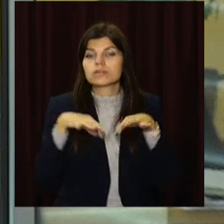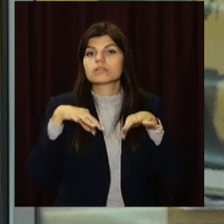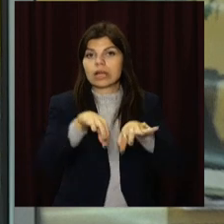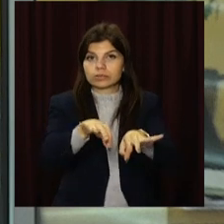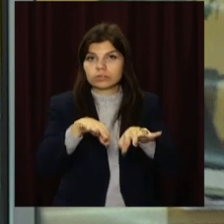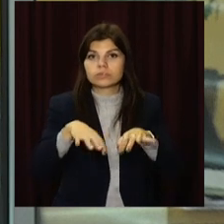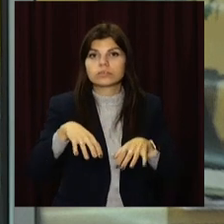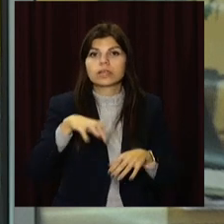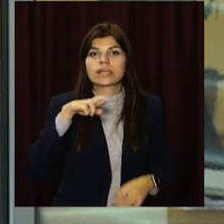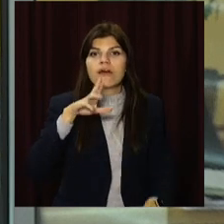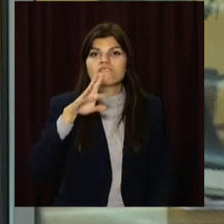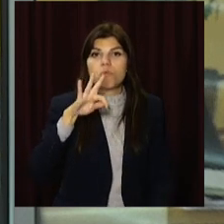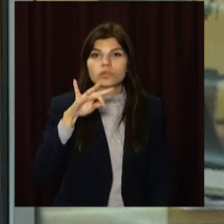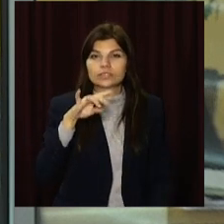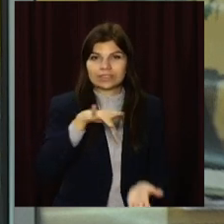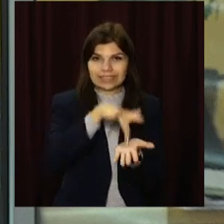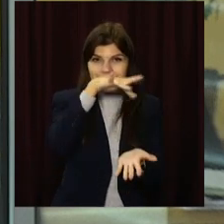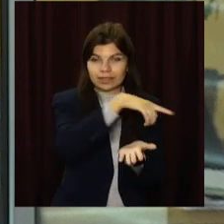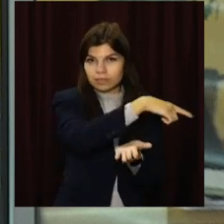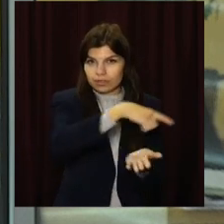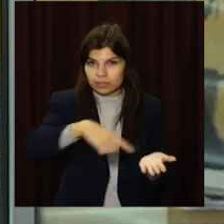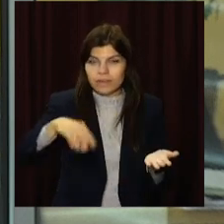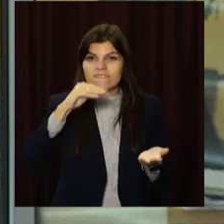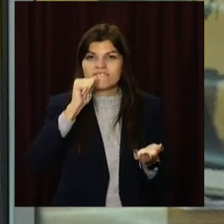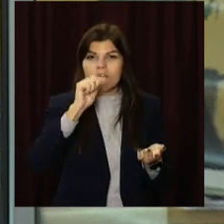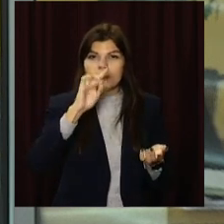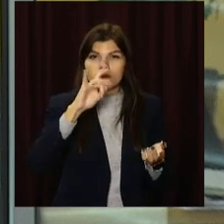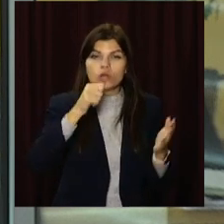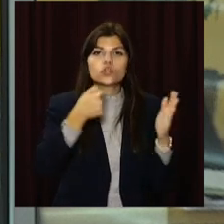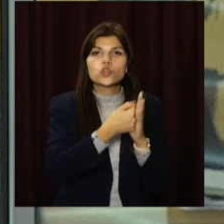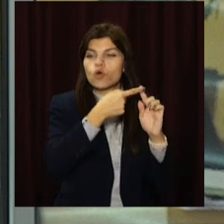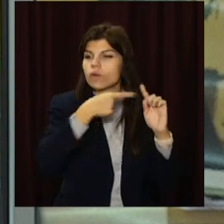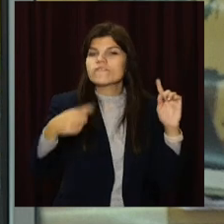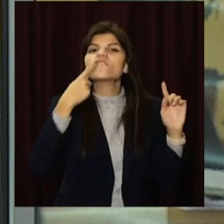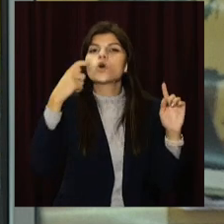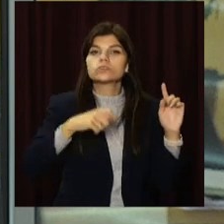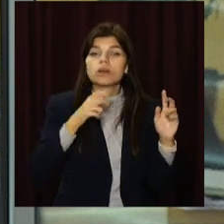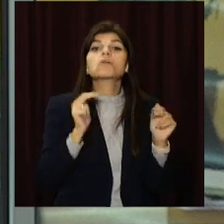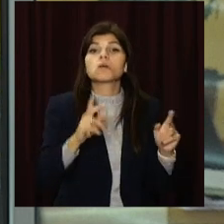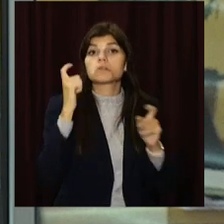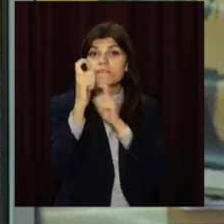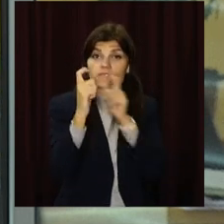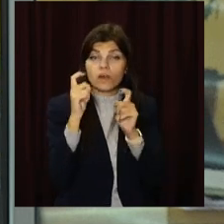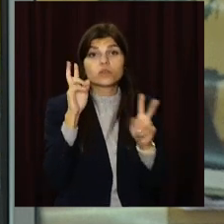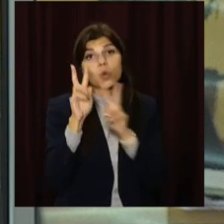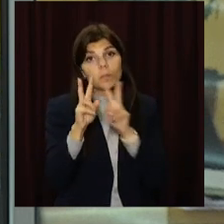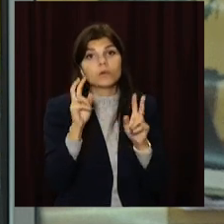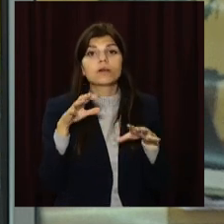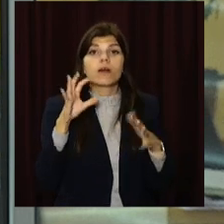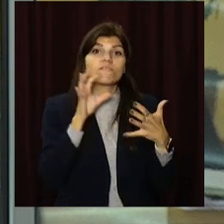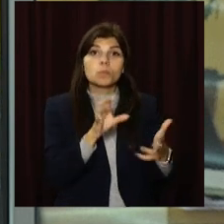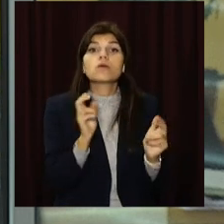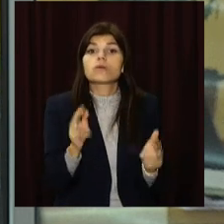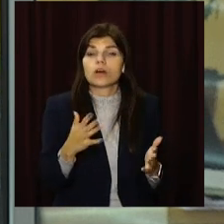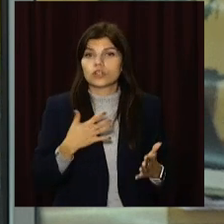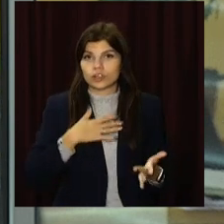транспорту проспектом Дмитра Яворницького від вулиці Андрія Фабра до Воскресенської. Як рухатимуться трамваї, тролейбуси та автобуси,